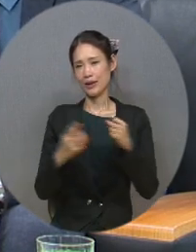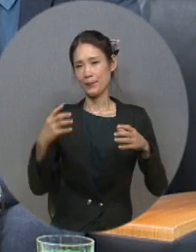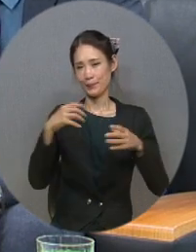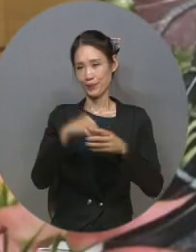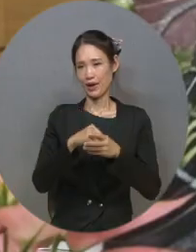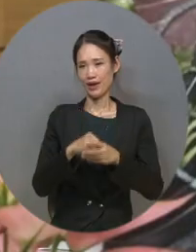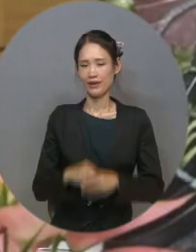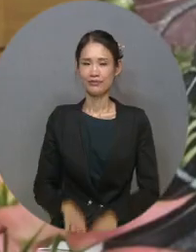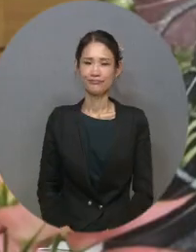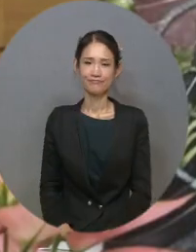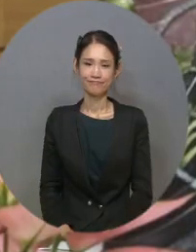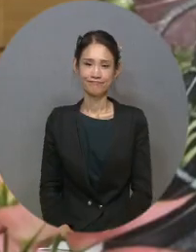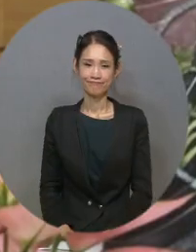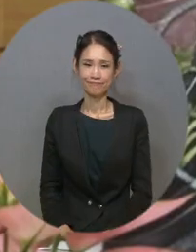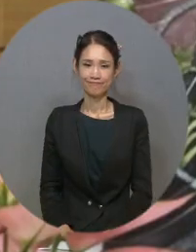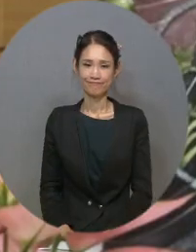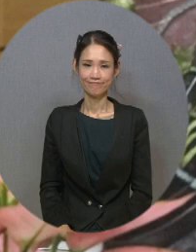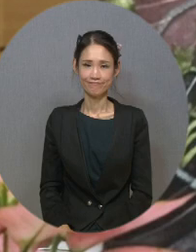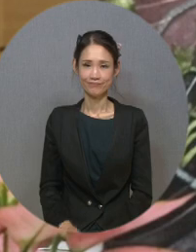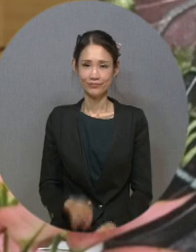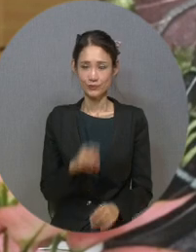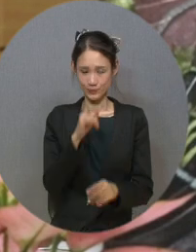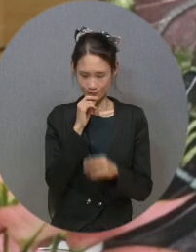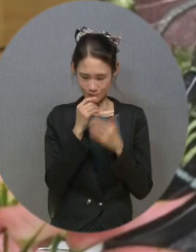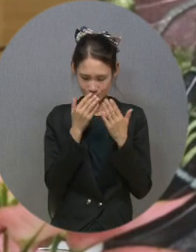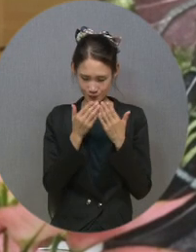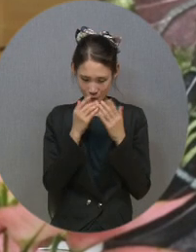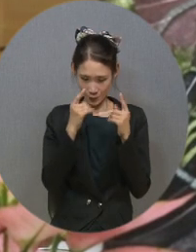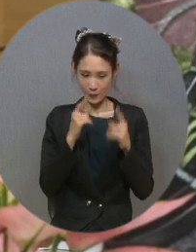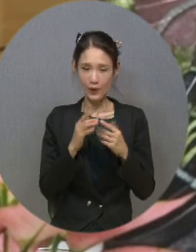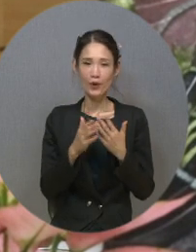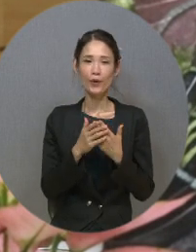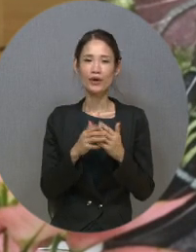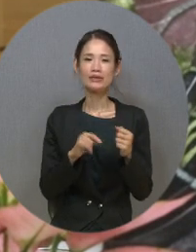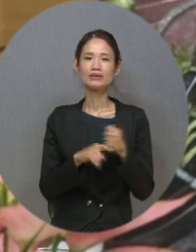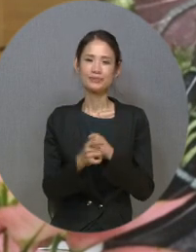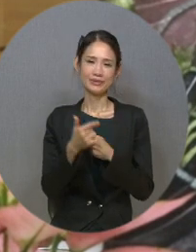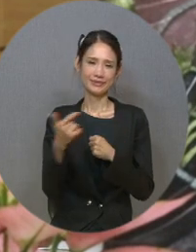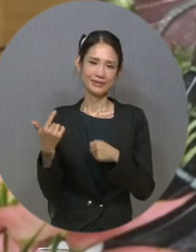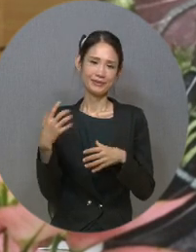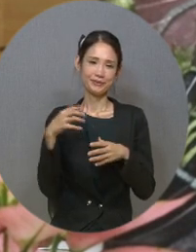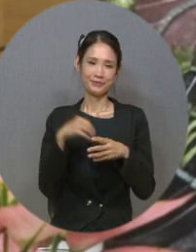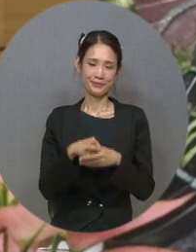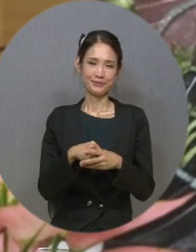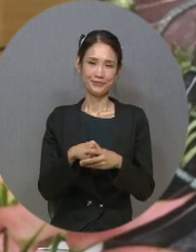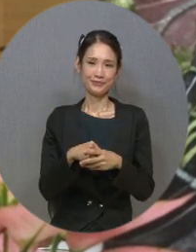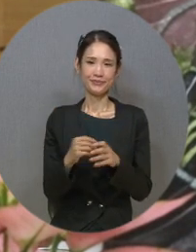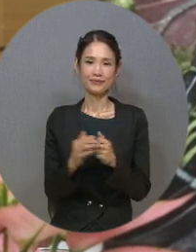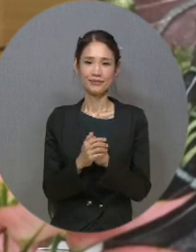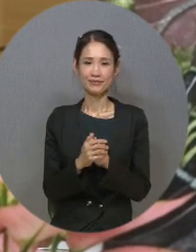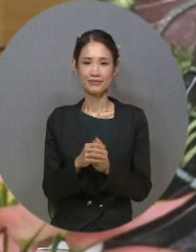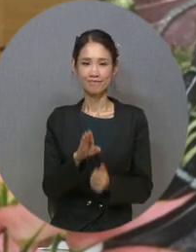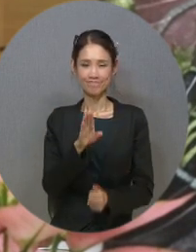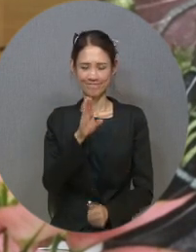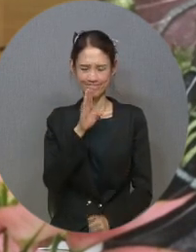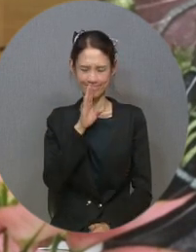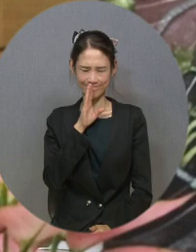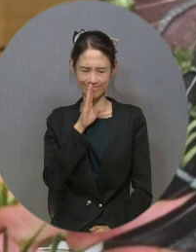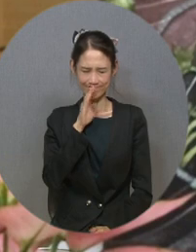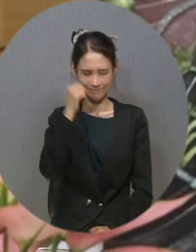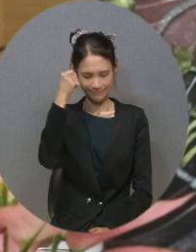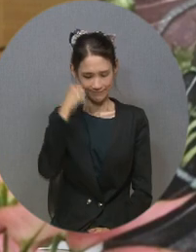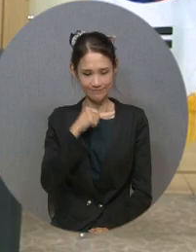것 같습니다. 잔잔하게 말씀하시면서도 아주 의미가 큰 뜻을 담긴 말씀을 하신 거 보니까 진정성이 와닿습니다.